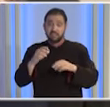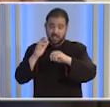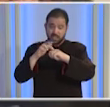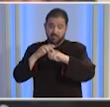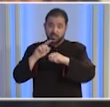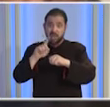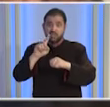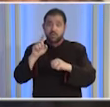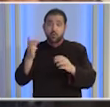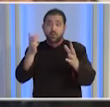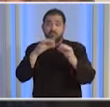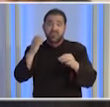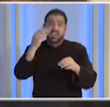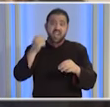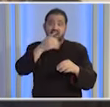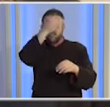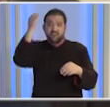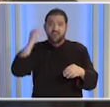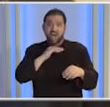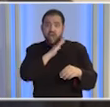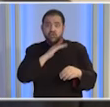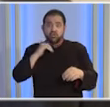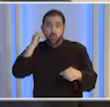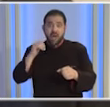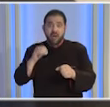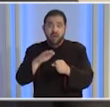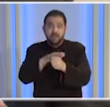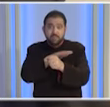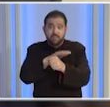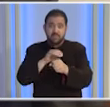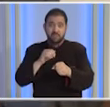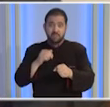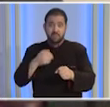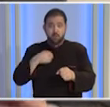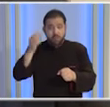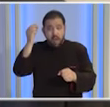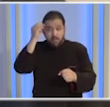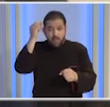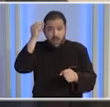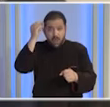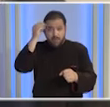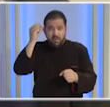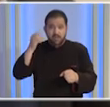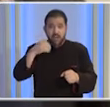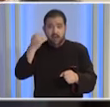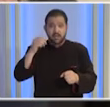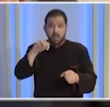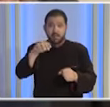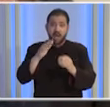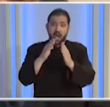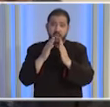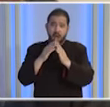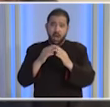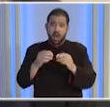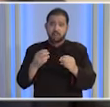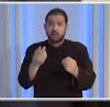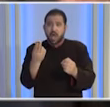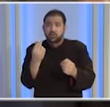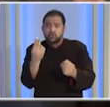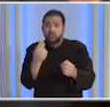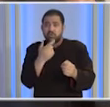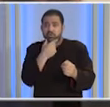Și mi-amintesc eu că eram încă neplecat de acasă la vârstă de 14, 15, 16 ani, se ducea băiatul și cu